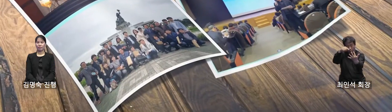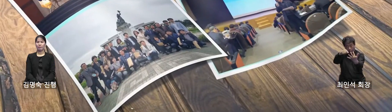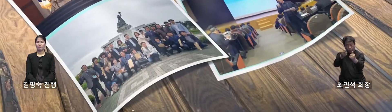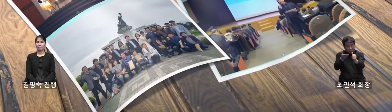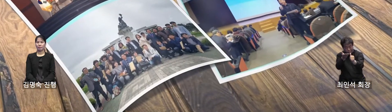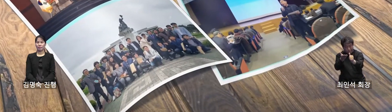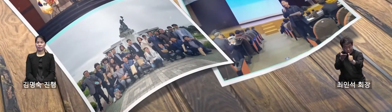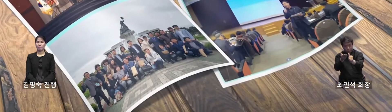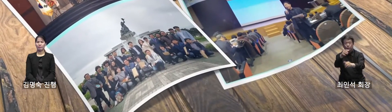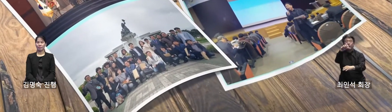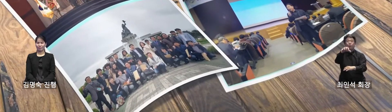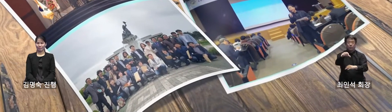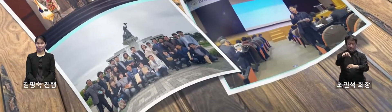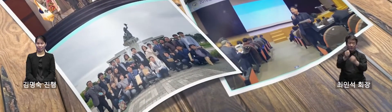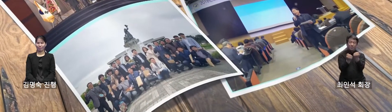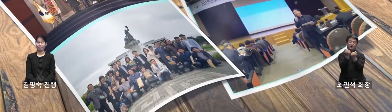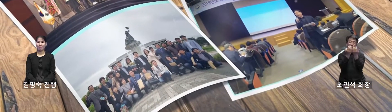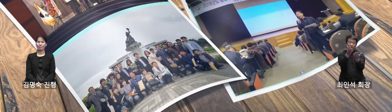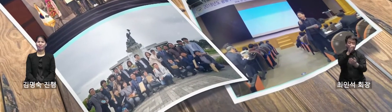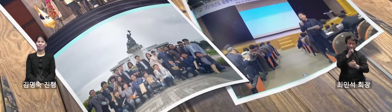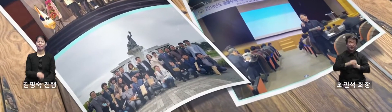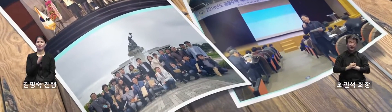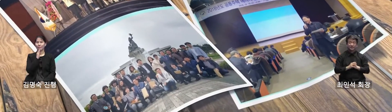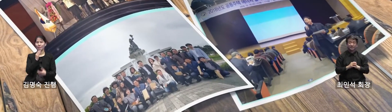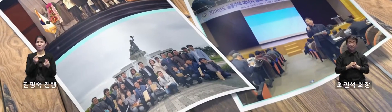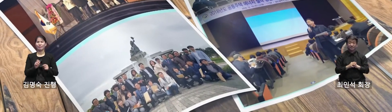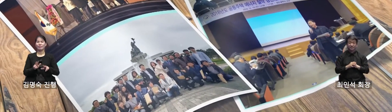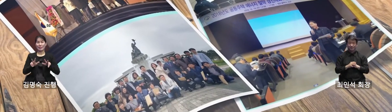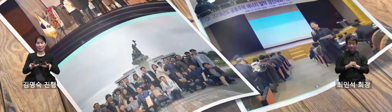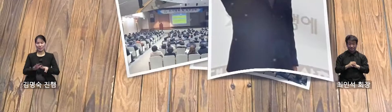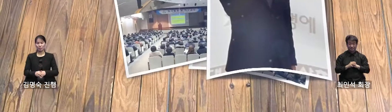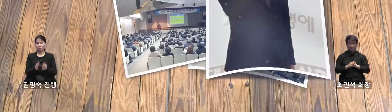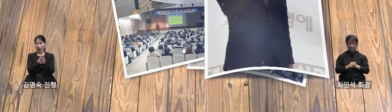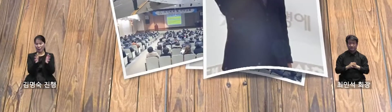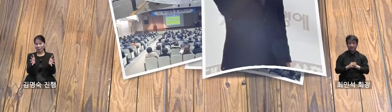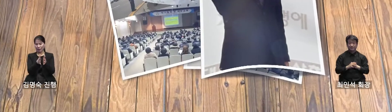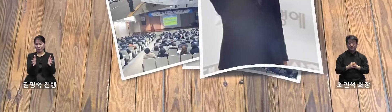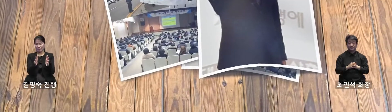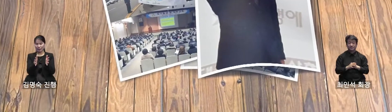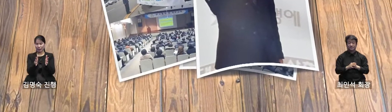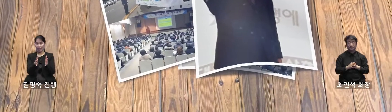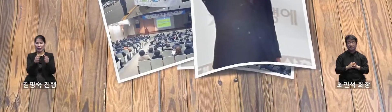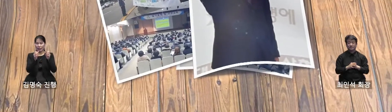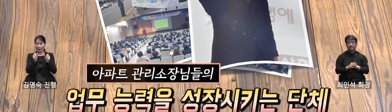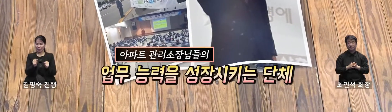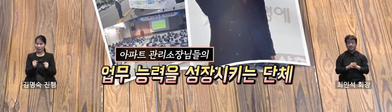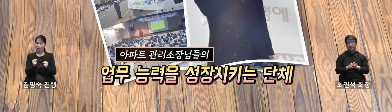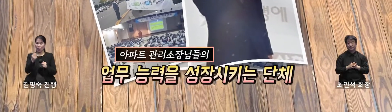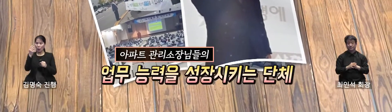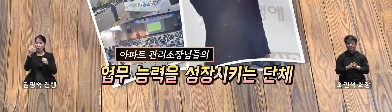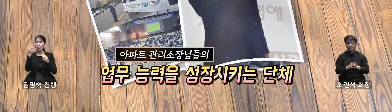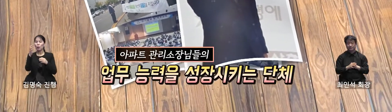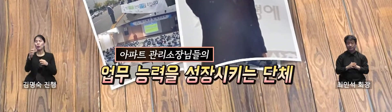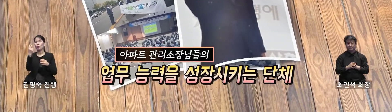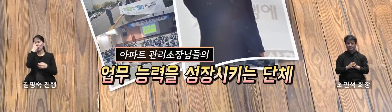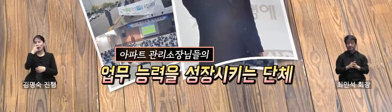곳이다 이렇게 이제 말씀을 드릴 수 있겠습니다. 그러니까 이제 지금 아파트에 다 계시는 그런 소장님들이 네네. 조금 더